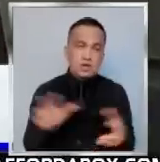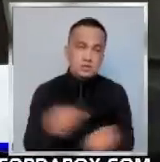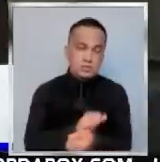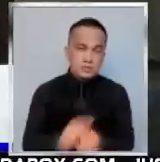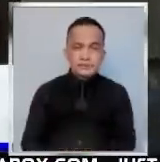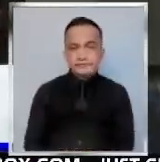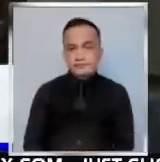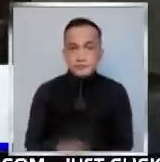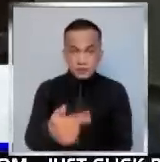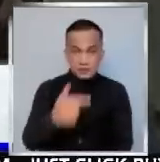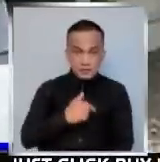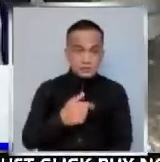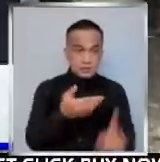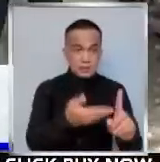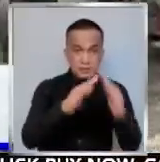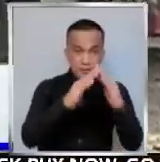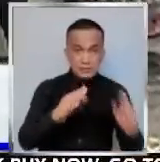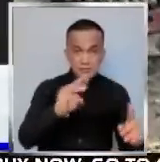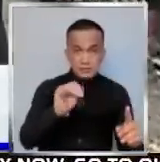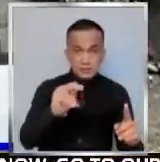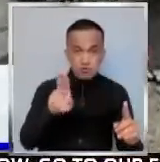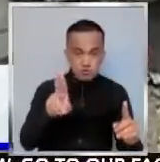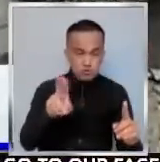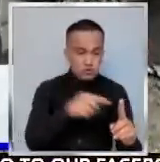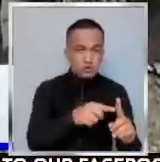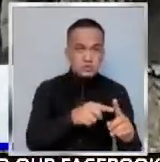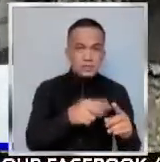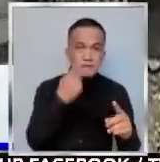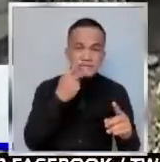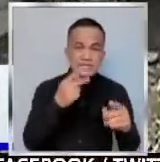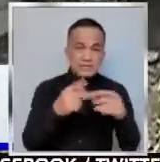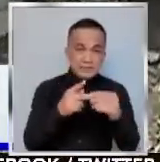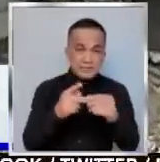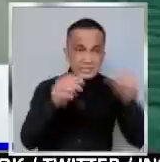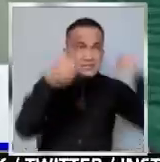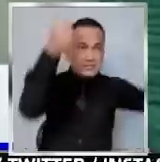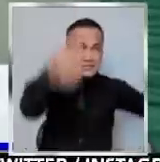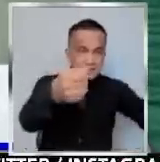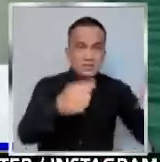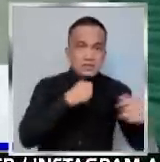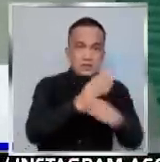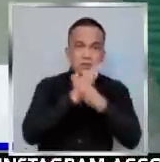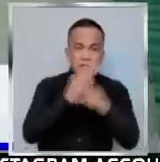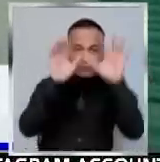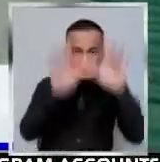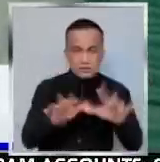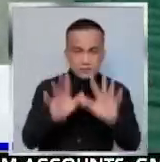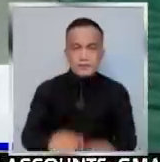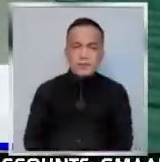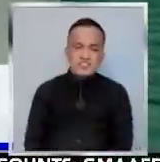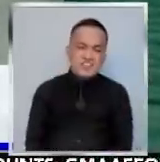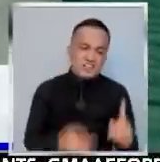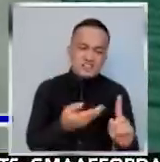bahay ni Aling Mary Lou, kaya binalutan na lang niya ng plastic para hindi sila mabasa kapag umulan. Kami kuwan,